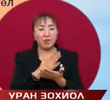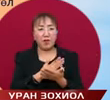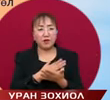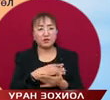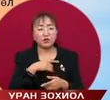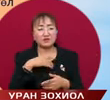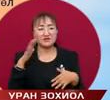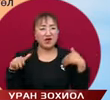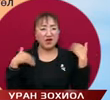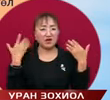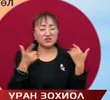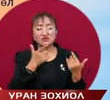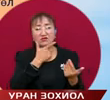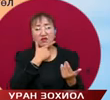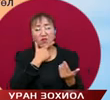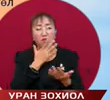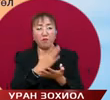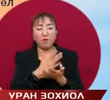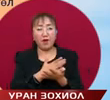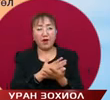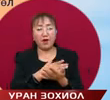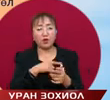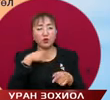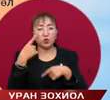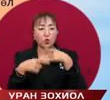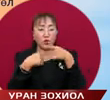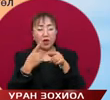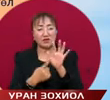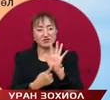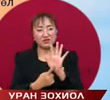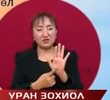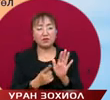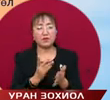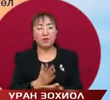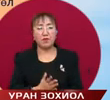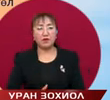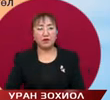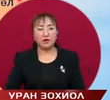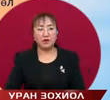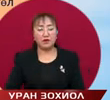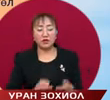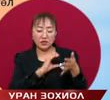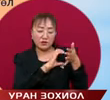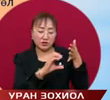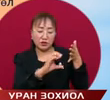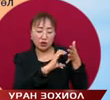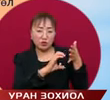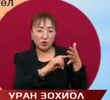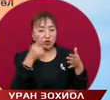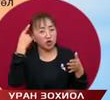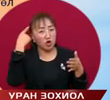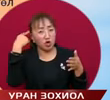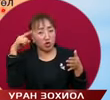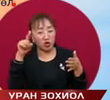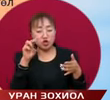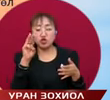жаргахын учиргүй төрсөн амтан байж дээ хөрхий. За энэ хэсэг бол зохиолын